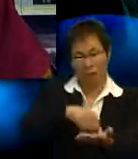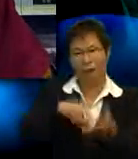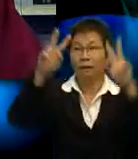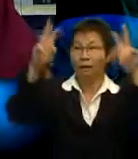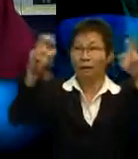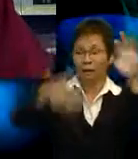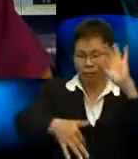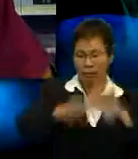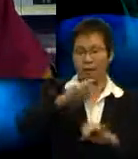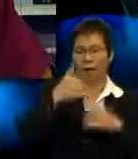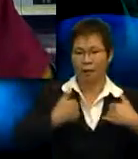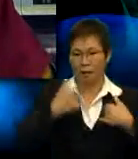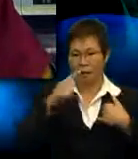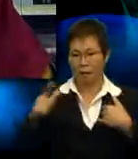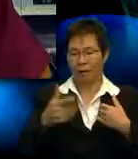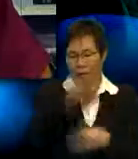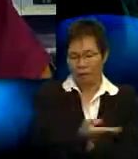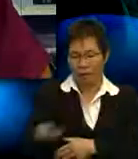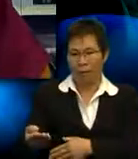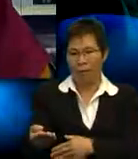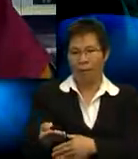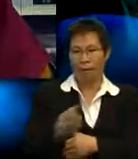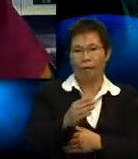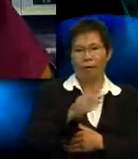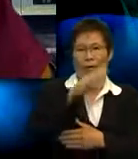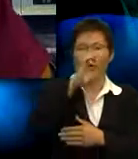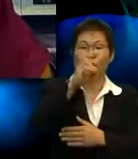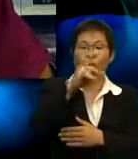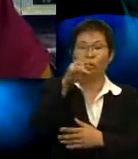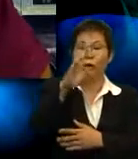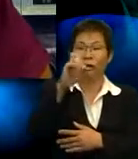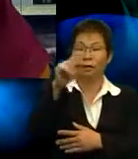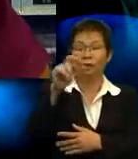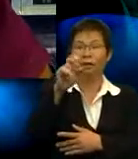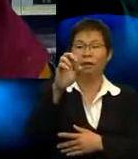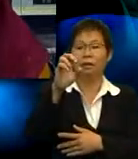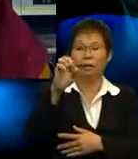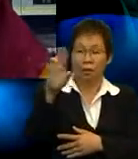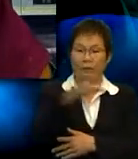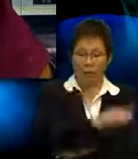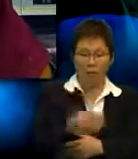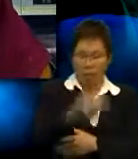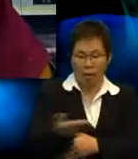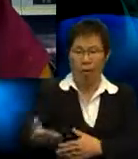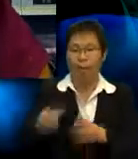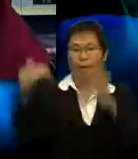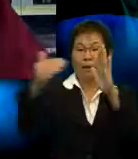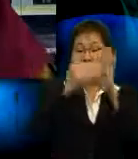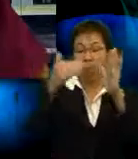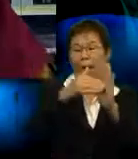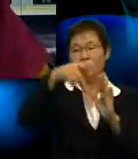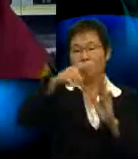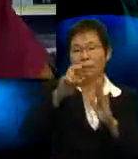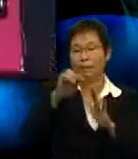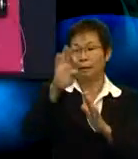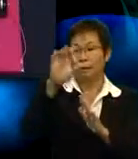dipilih adalah bahan konduktor dan bahan penebat. Oleh itu, beberapa peralatan